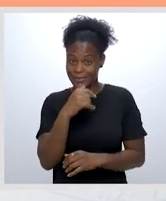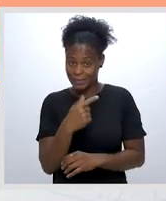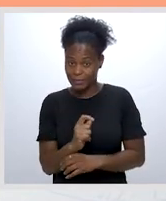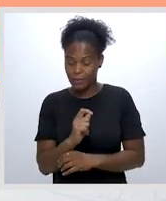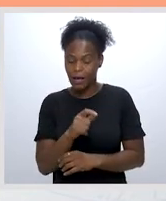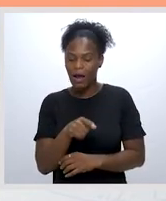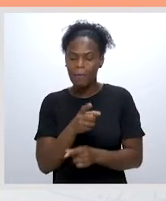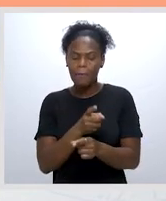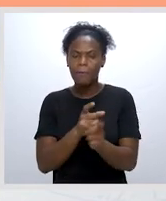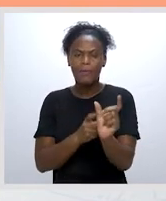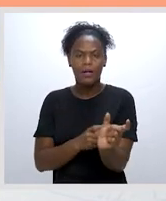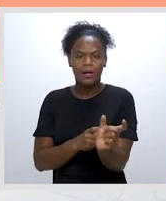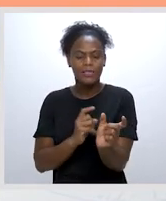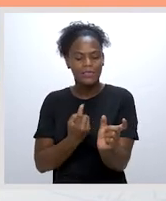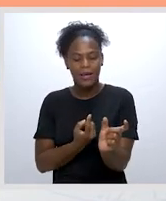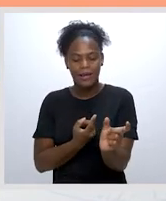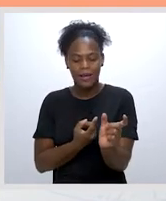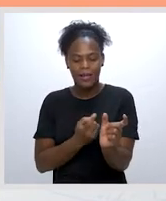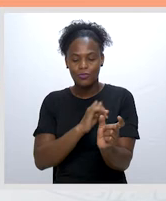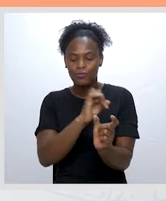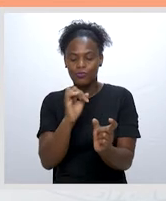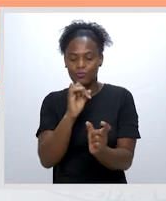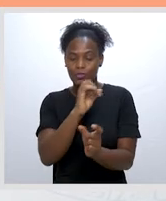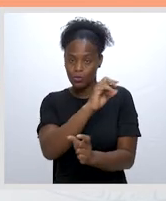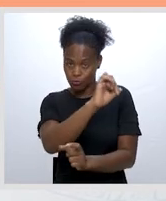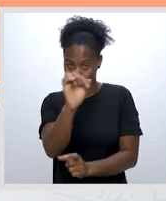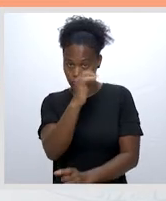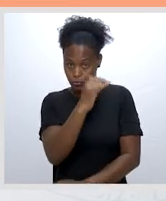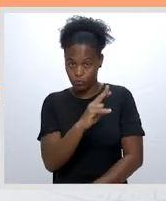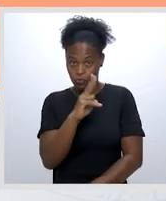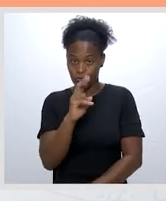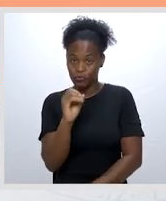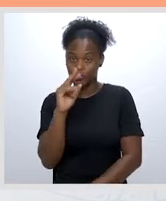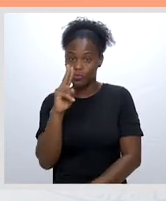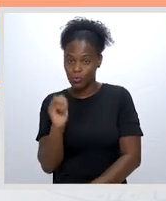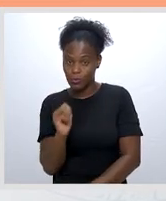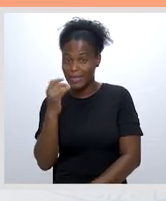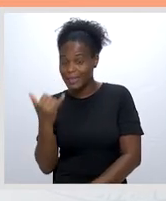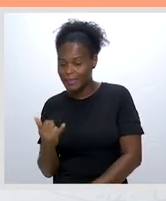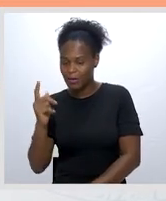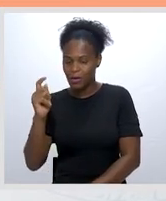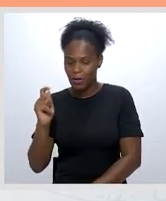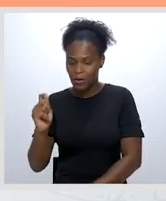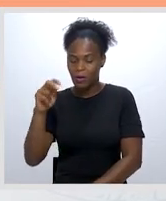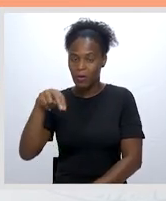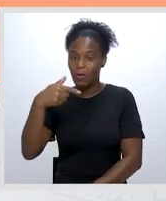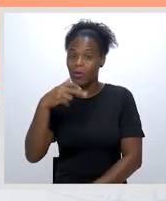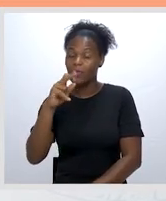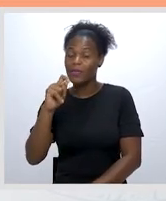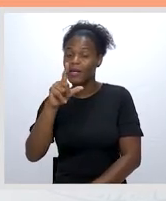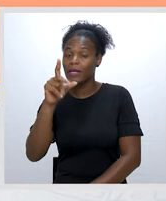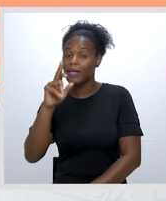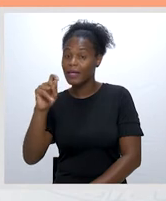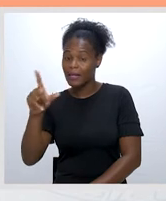Donc, l'équivalent, c'est « vous y entrerez ». Et la prochaine phrase, les monuments les